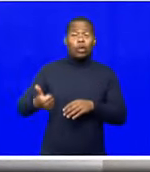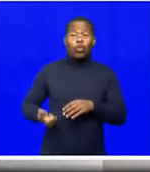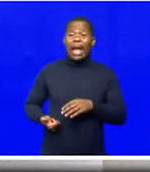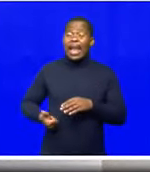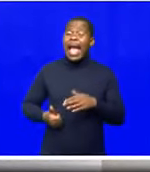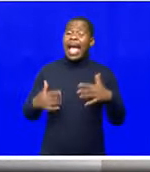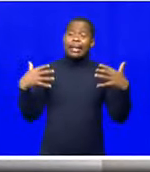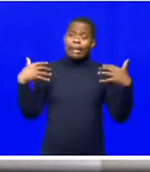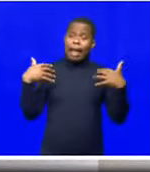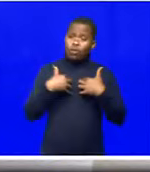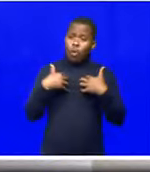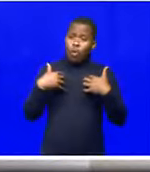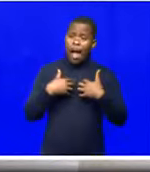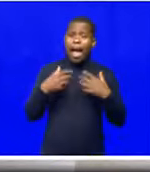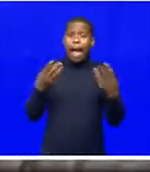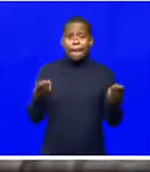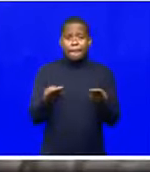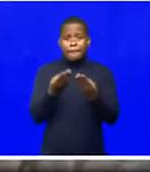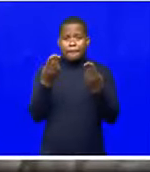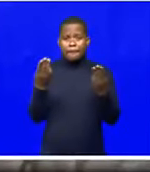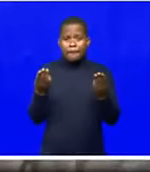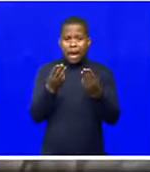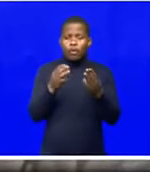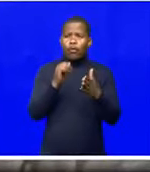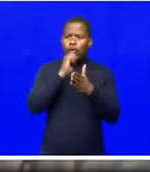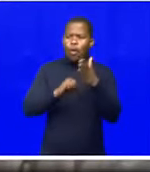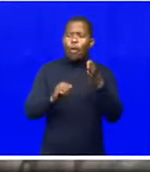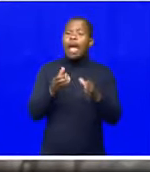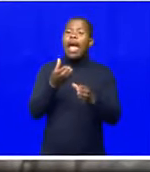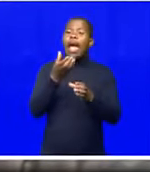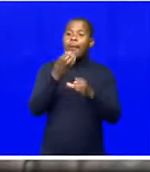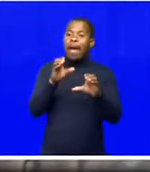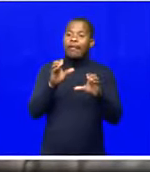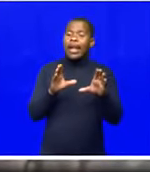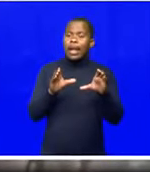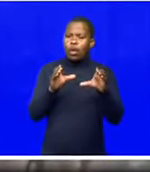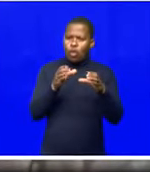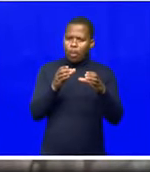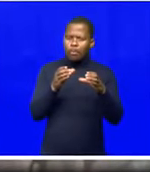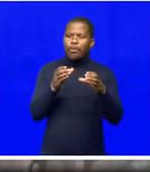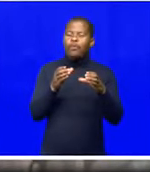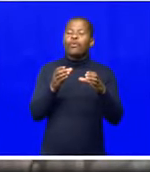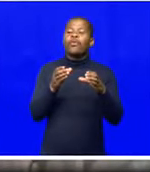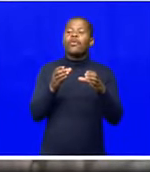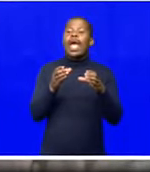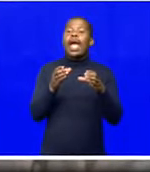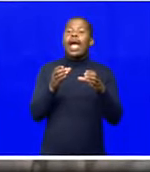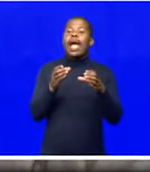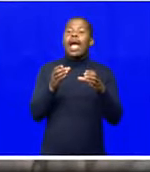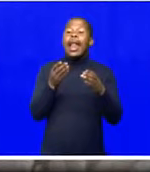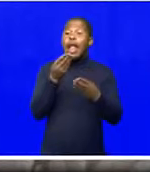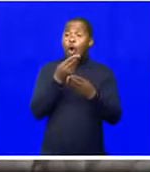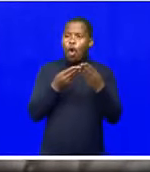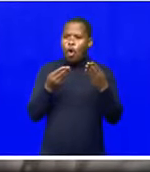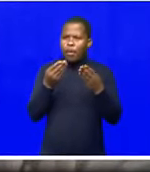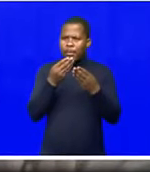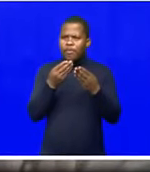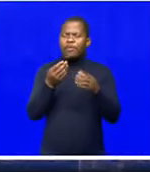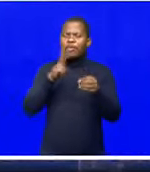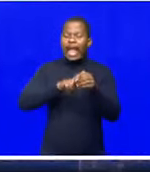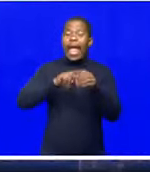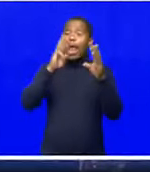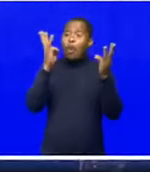sathuthuka engodini emhlabeni wonke jikelele bantu labangu 420 million baphila nesifo sashukela ngani